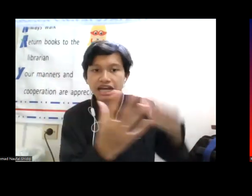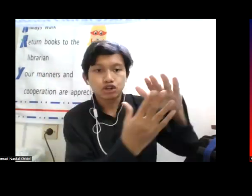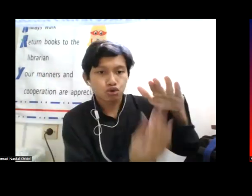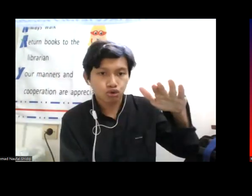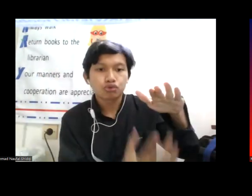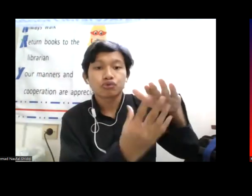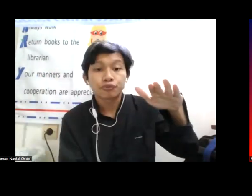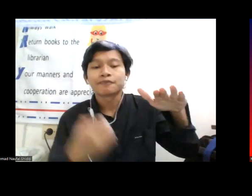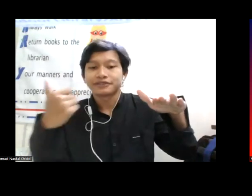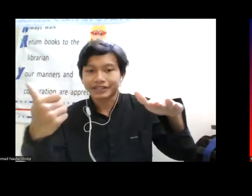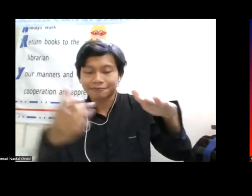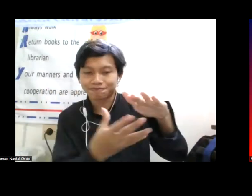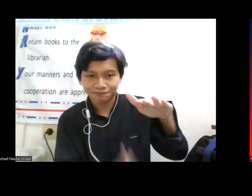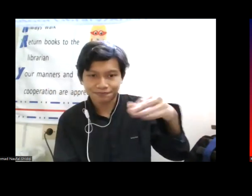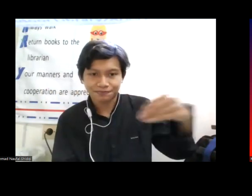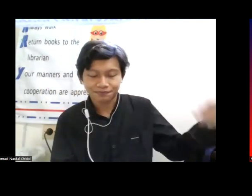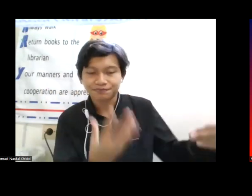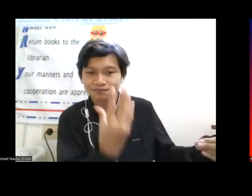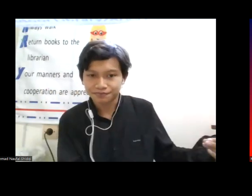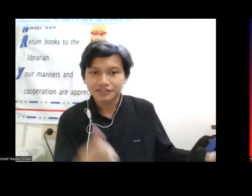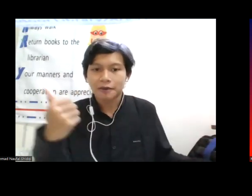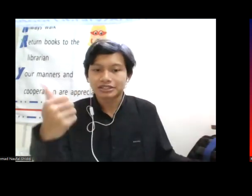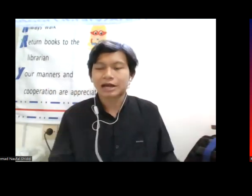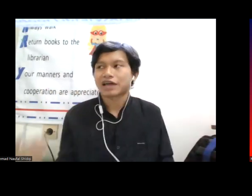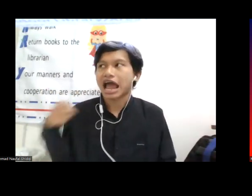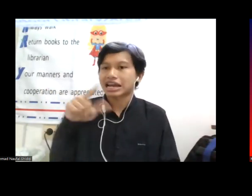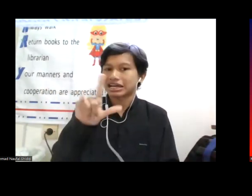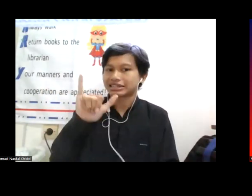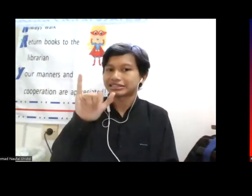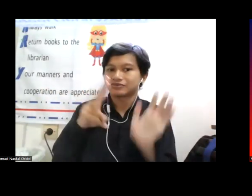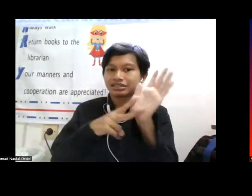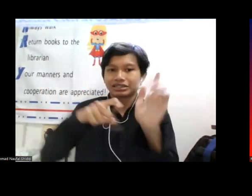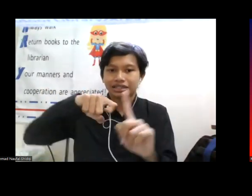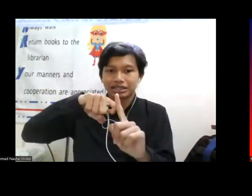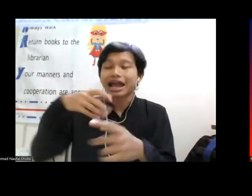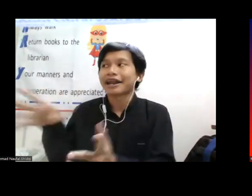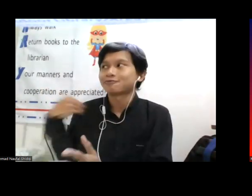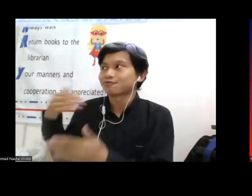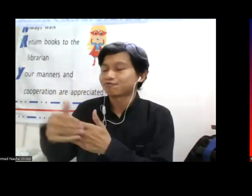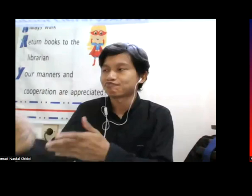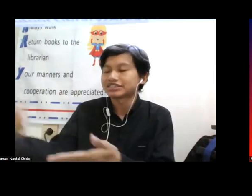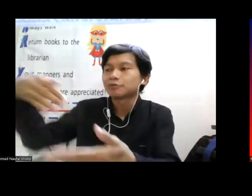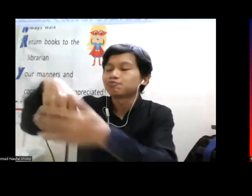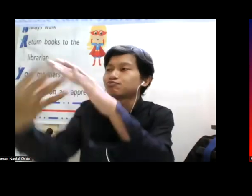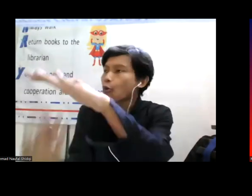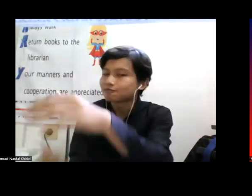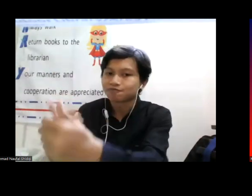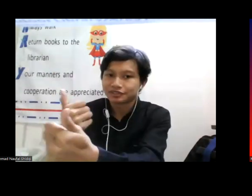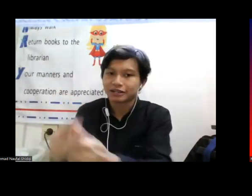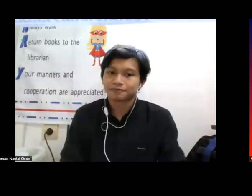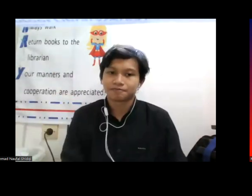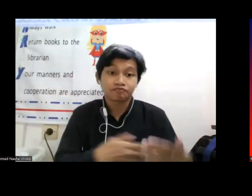materi bisa didownload itu alamat linknya sudah ada di chat room di share oleh Mbak MC kemudian